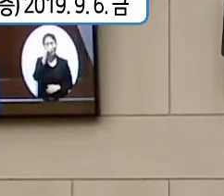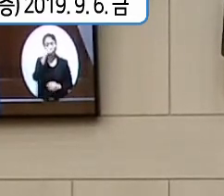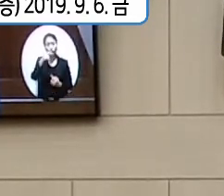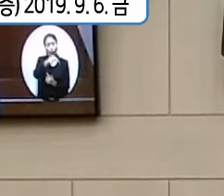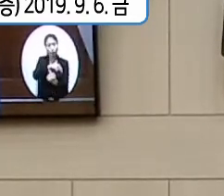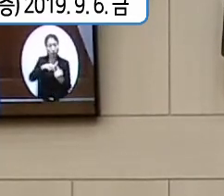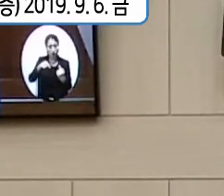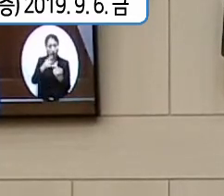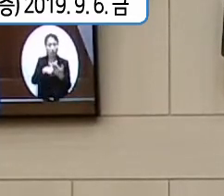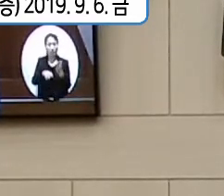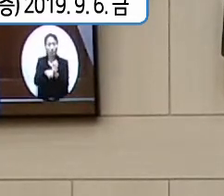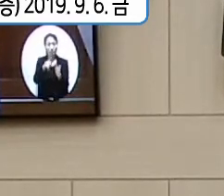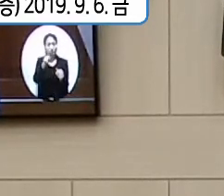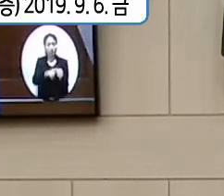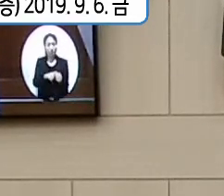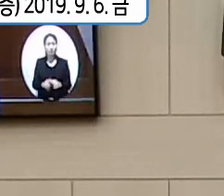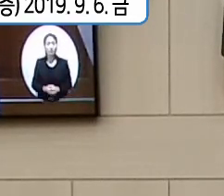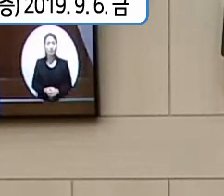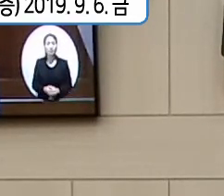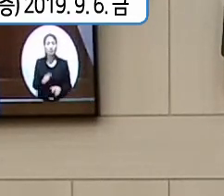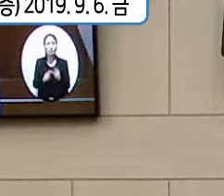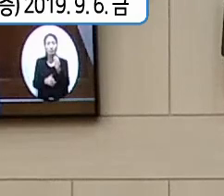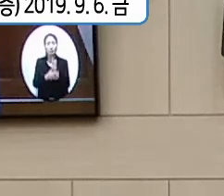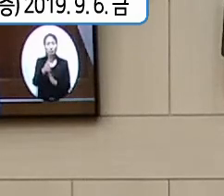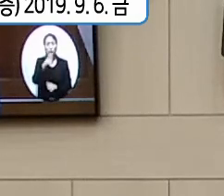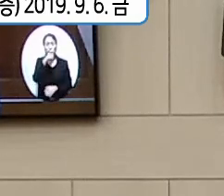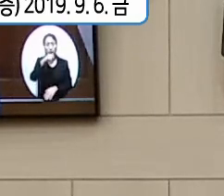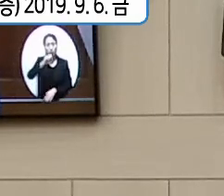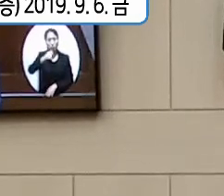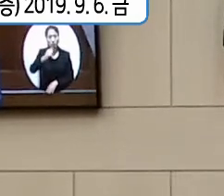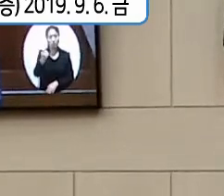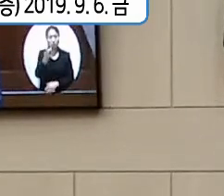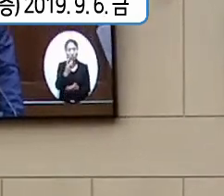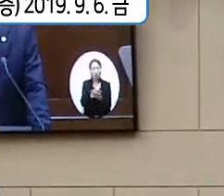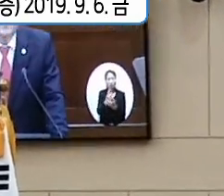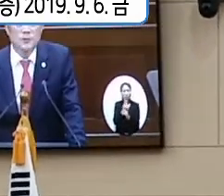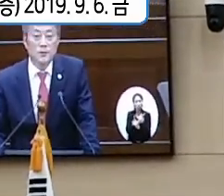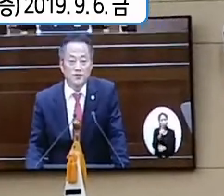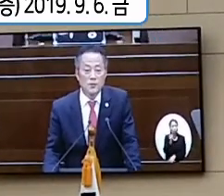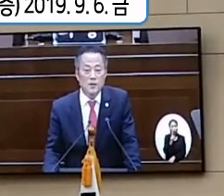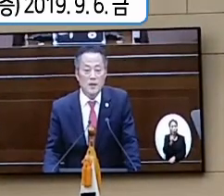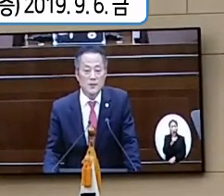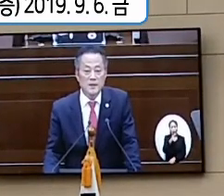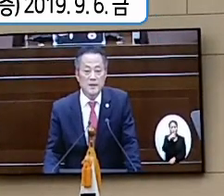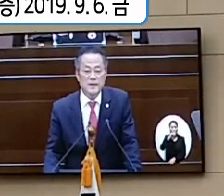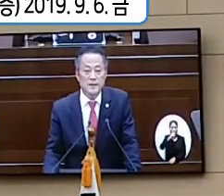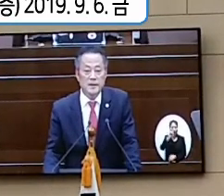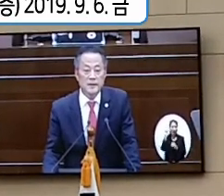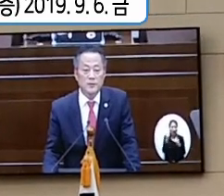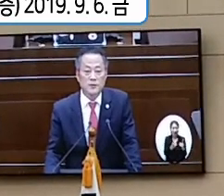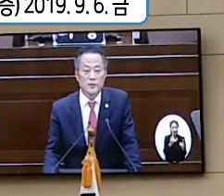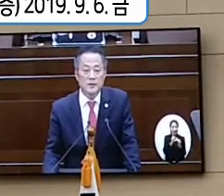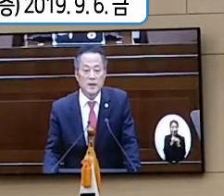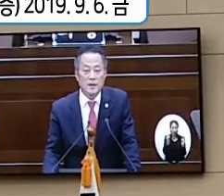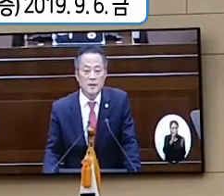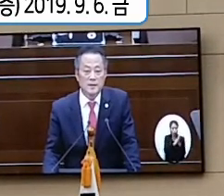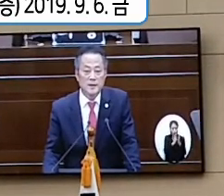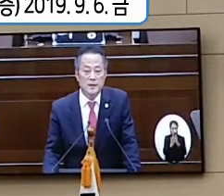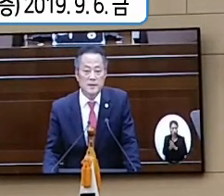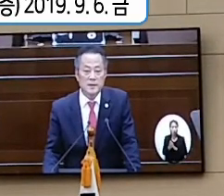위한 조례 개정입니다. 안동시 수도 부수조례 일부 개정조례안은 수도요금 감면 대상자의